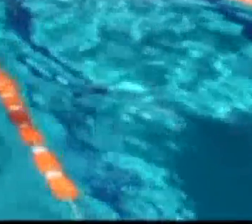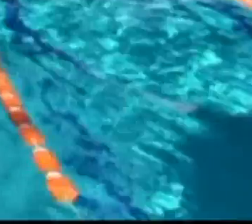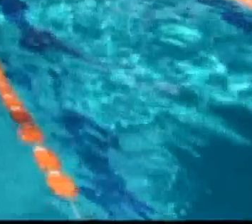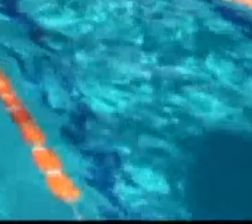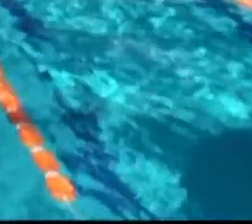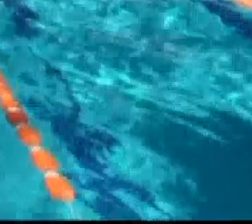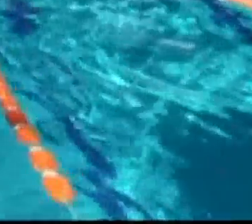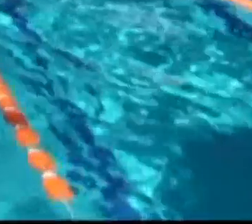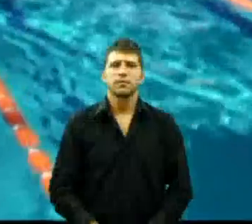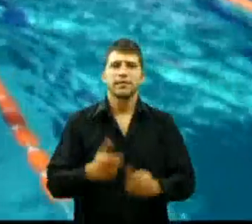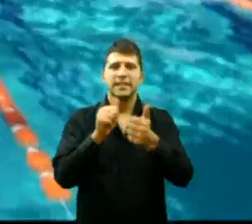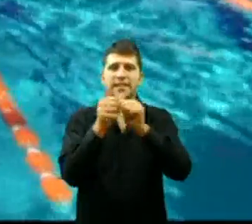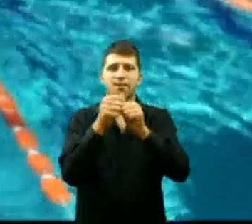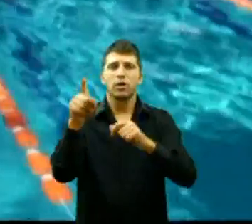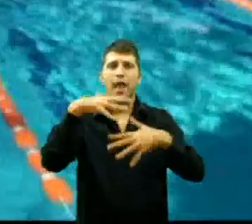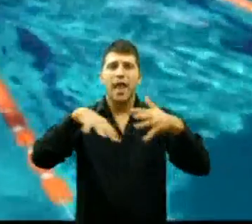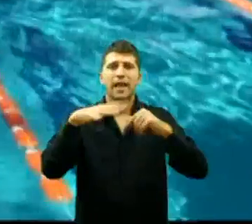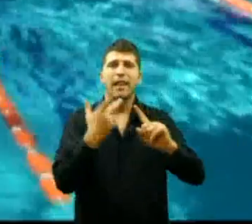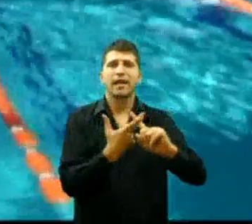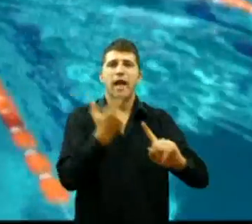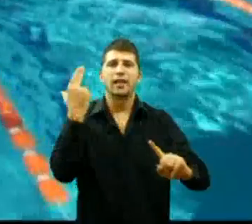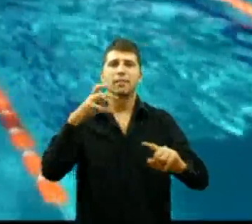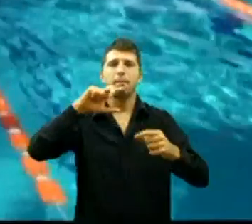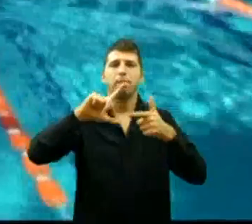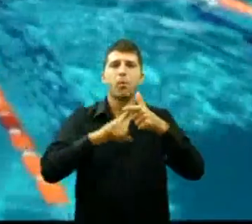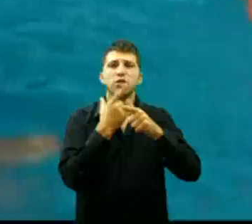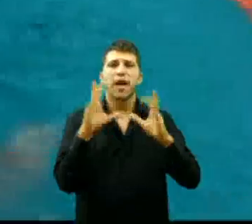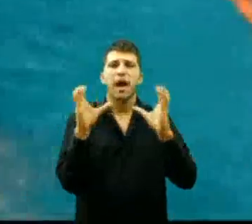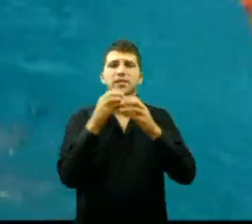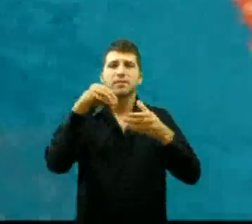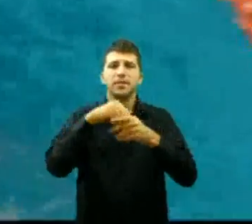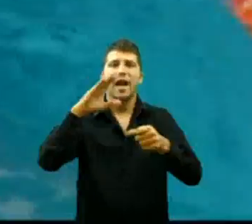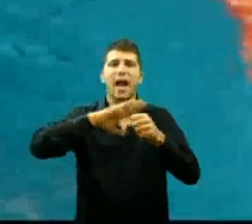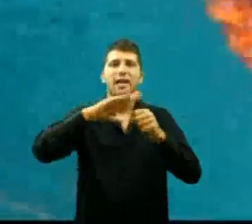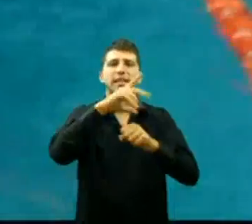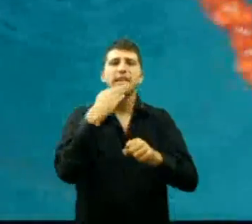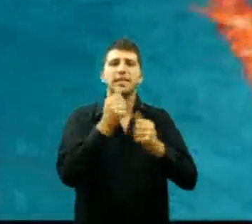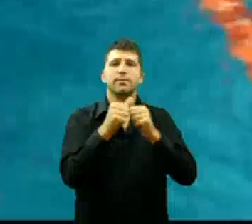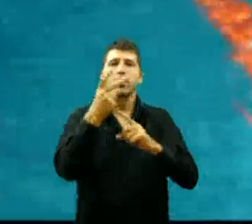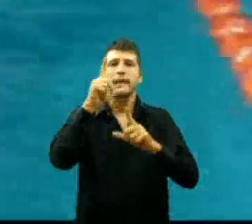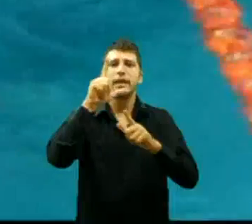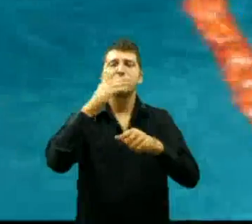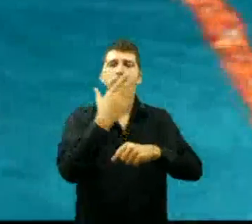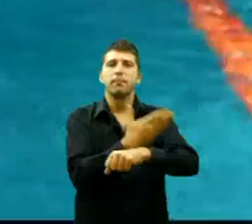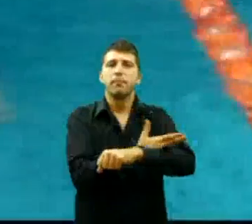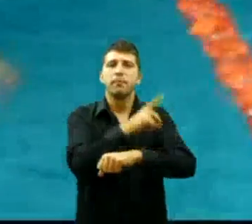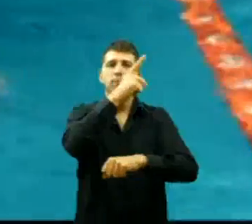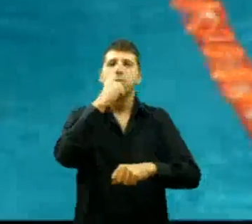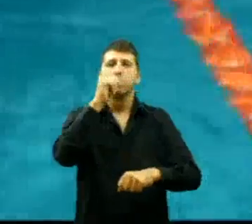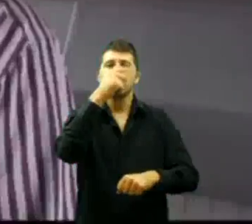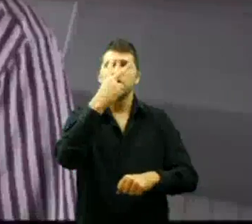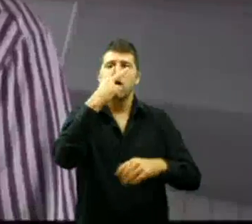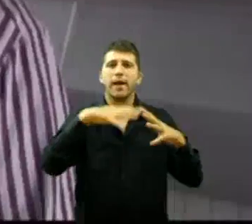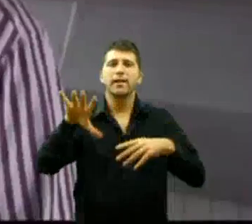Mekan kapalı sporda alan yüzme engelleri havuzu. Kaldıralım projesi kapsamında Kayseri Gençlik Spor İmdürlüğü tarafından görme engellilere yüzme kursu